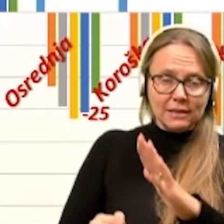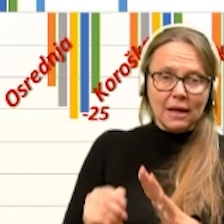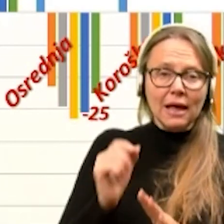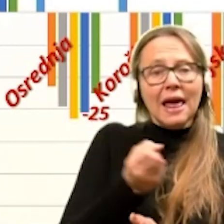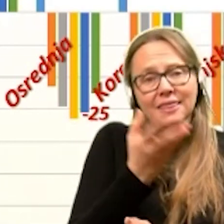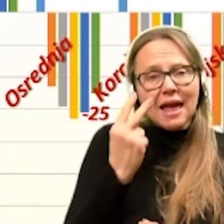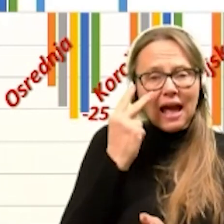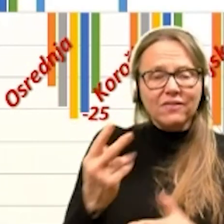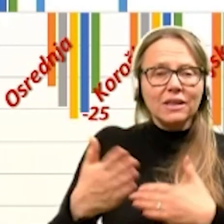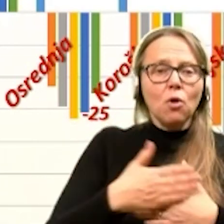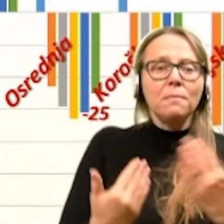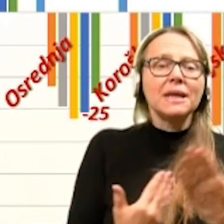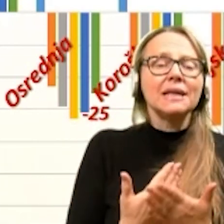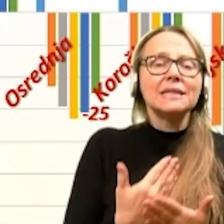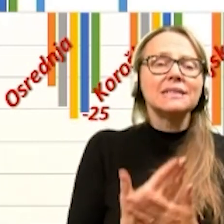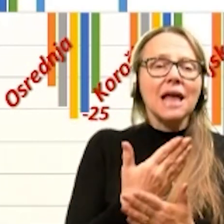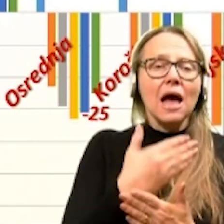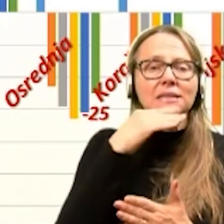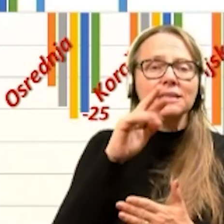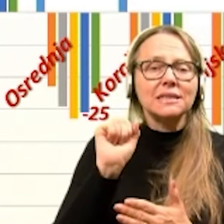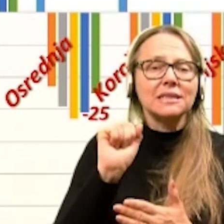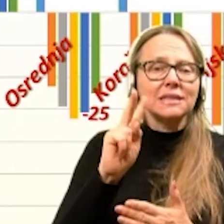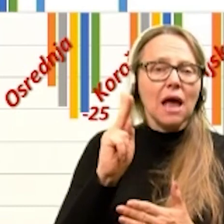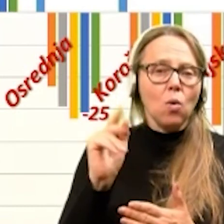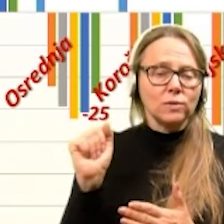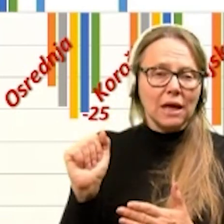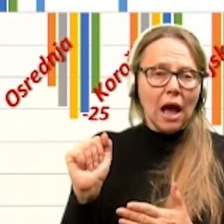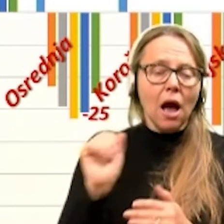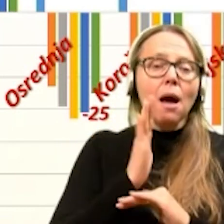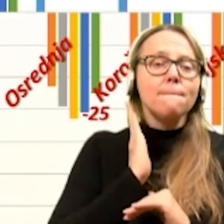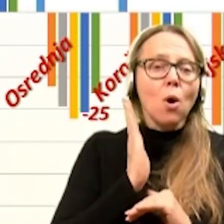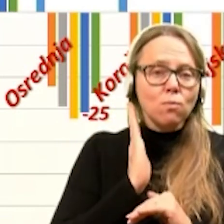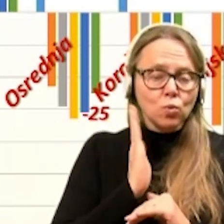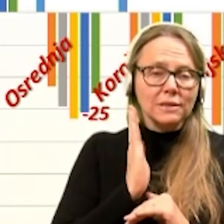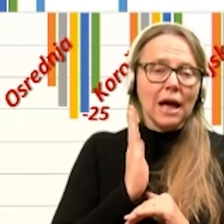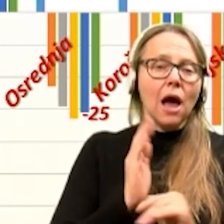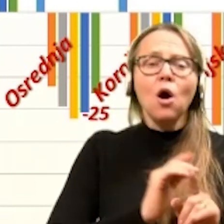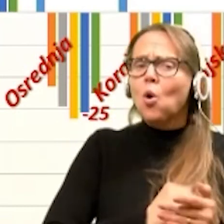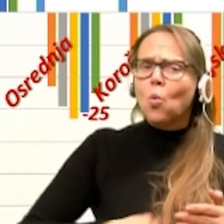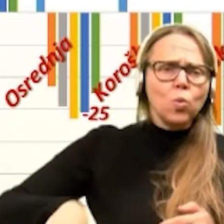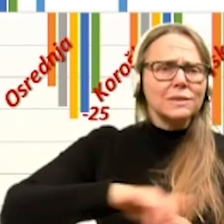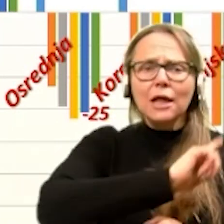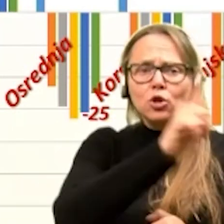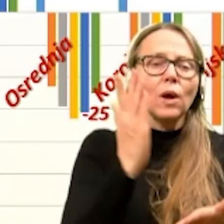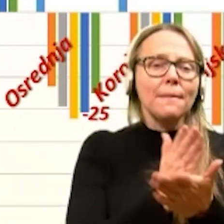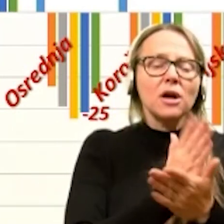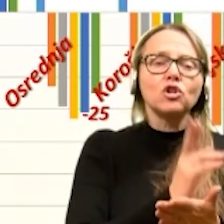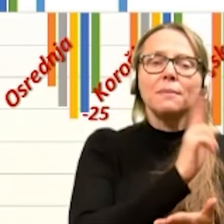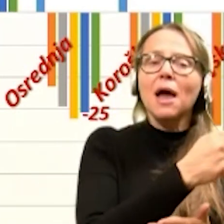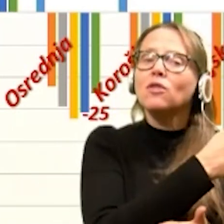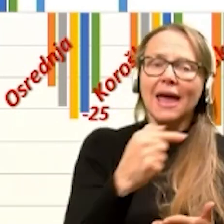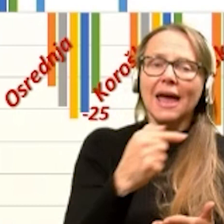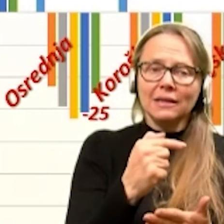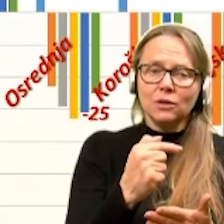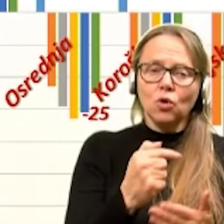vidimo pri Zasavski regiji, pri Pomurski regiji, vse druge regije pa so zdaj že negativne, najbolj